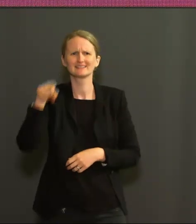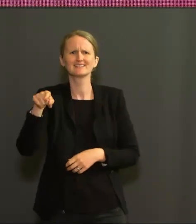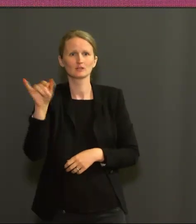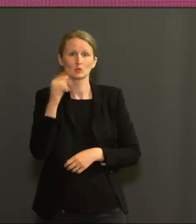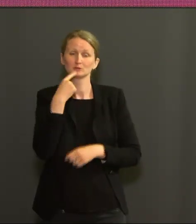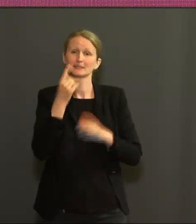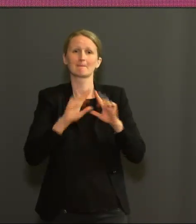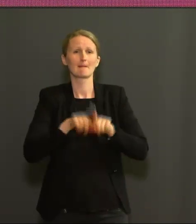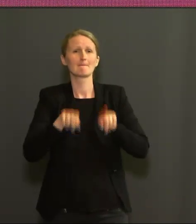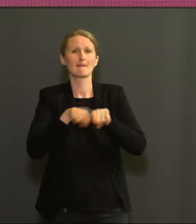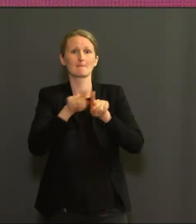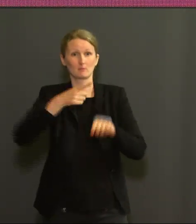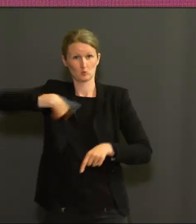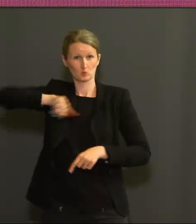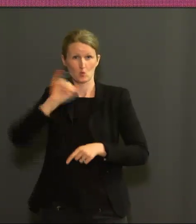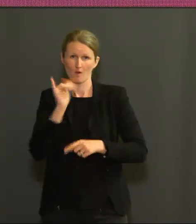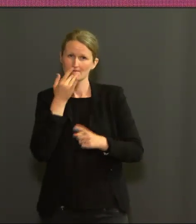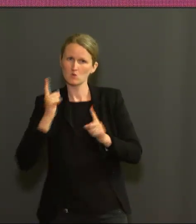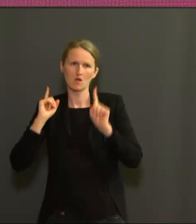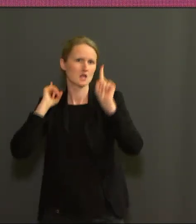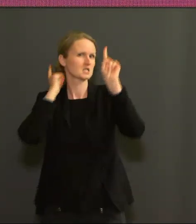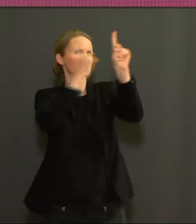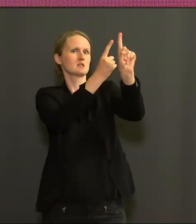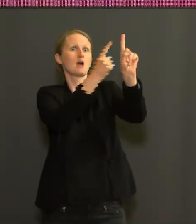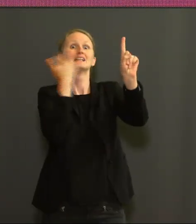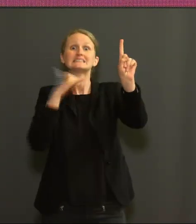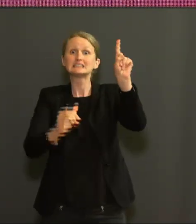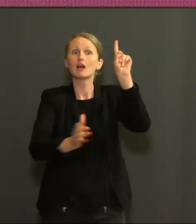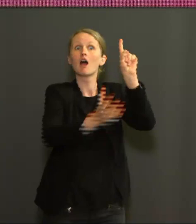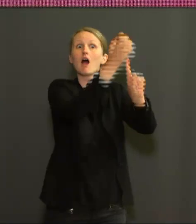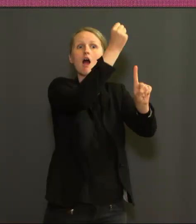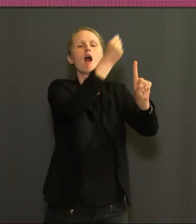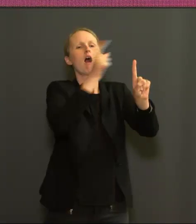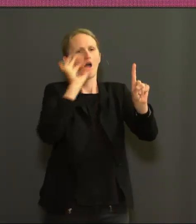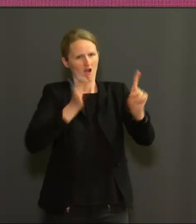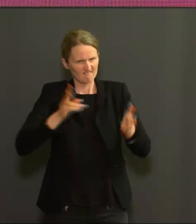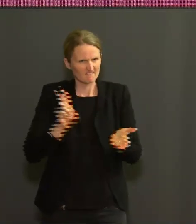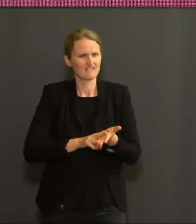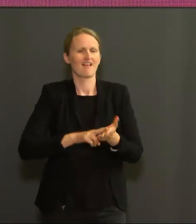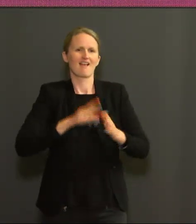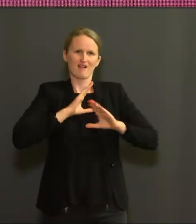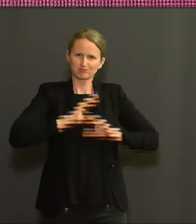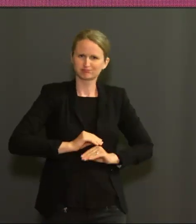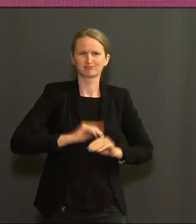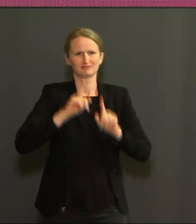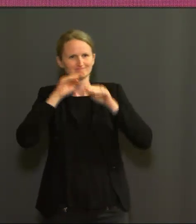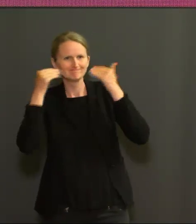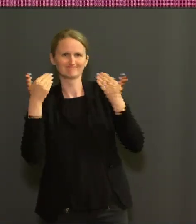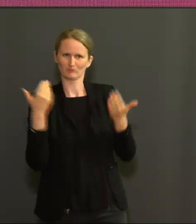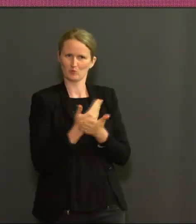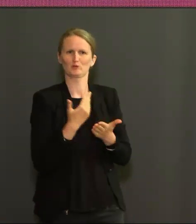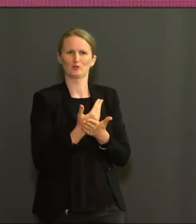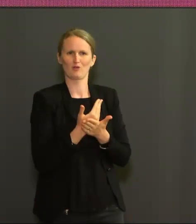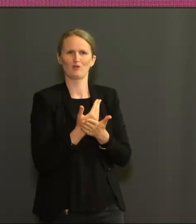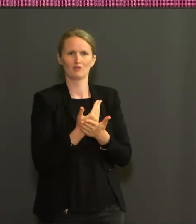top. Et c'est à notre portée. Tout d'abord, en veillant à ce que chaque personne qui